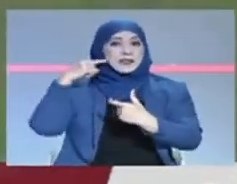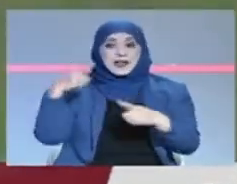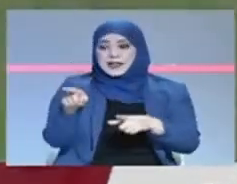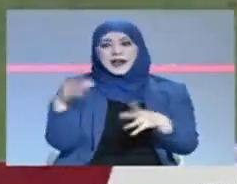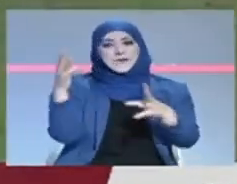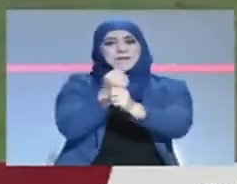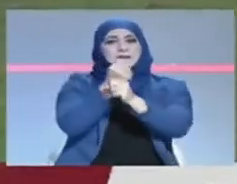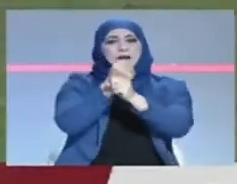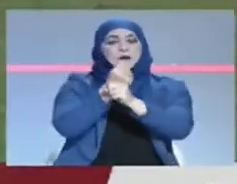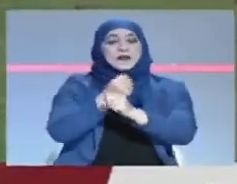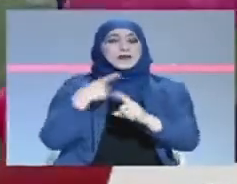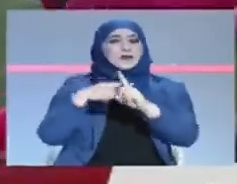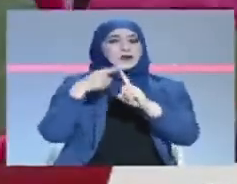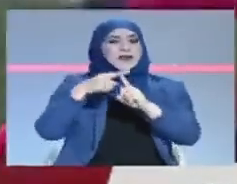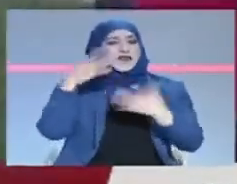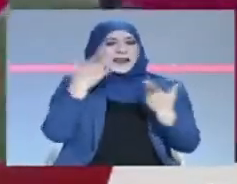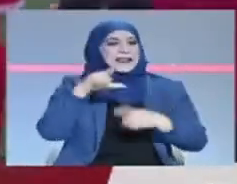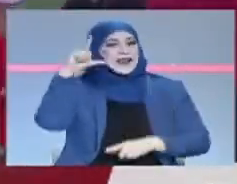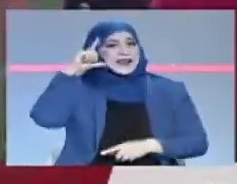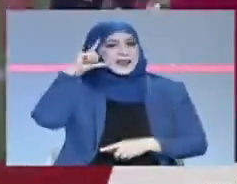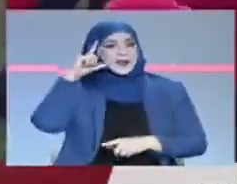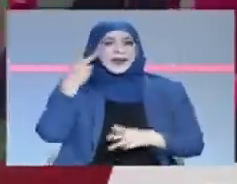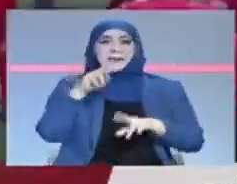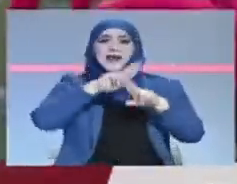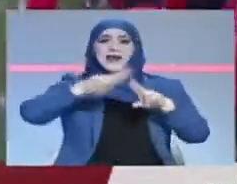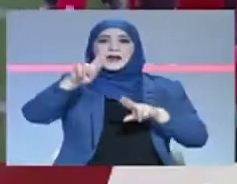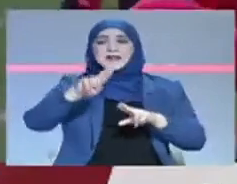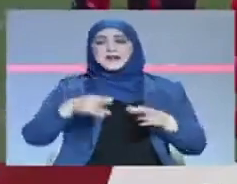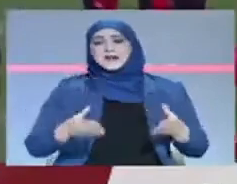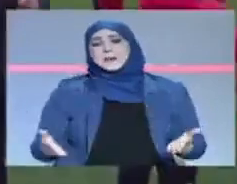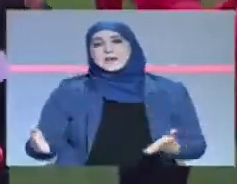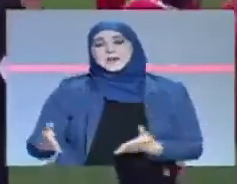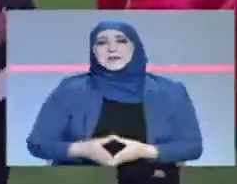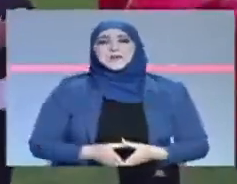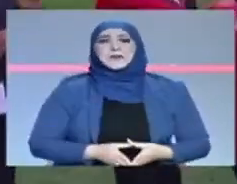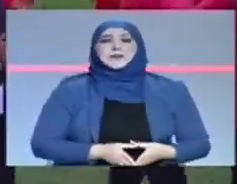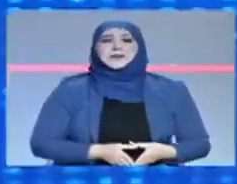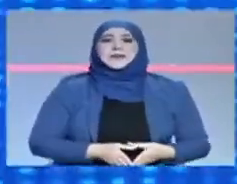فوز مستحق على منتخب ليبيا في رادس.